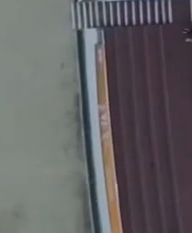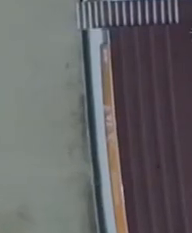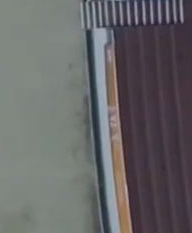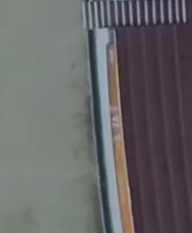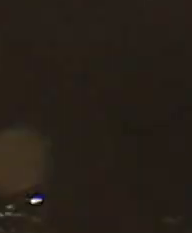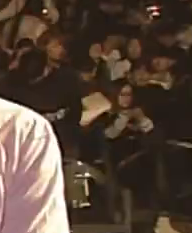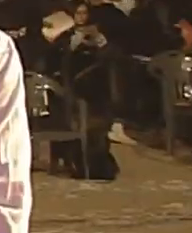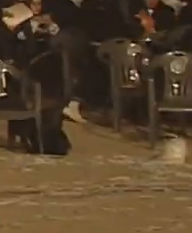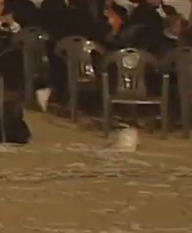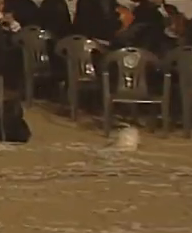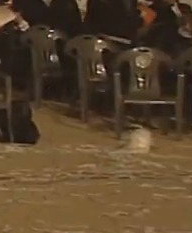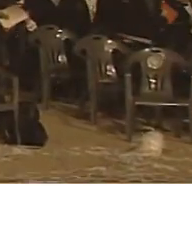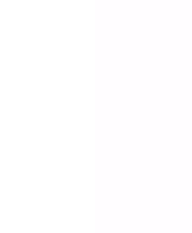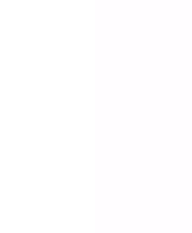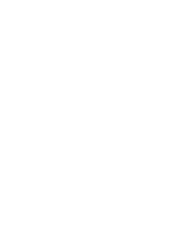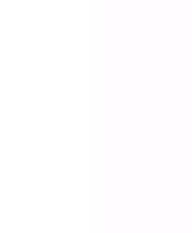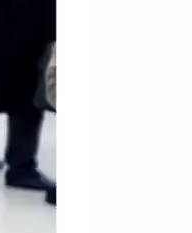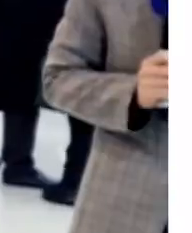으